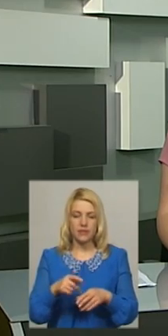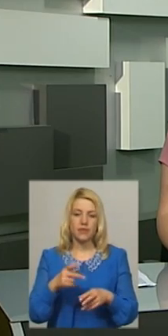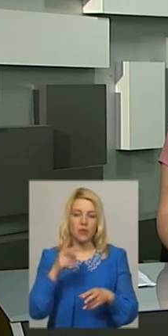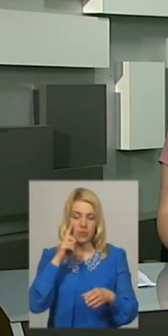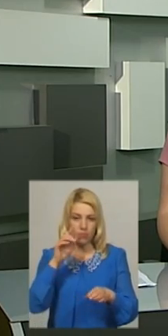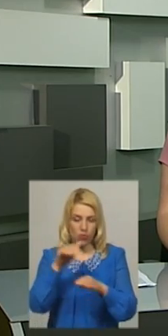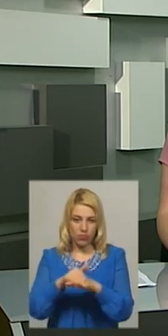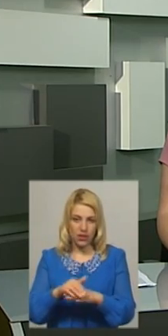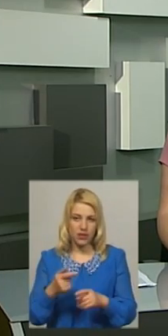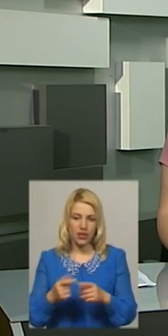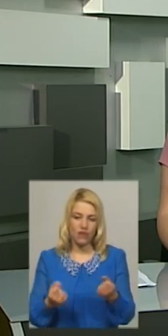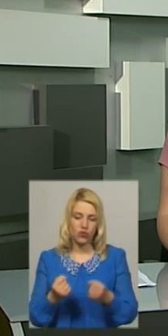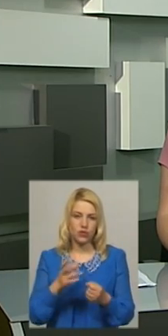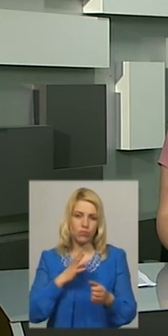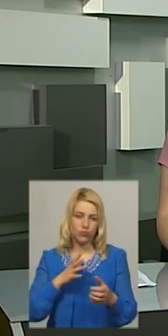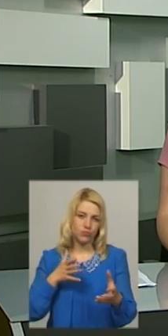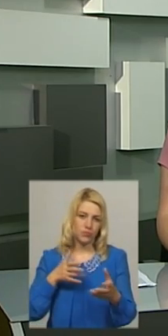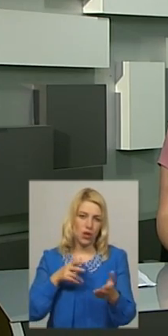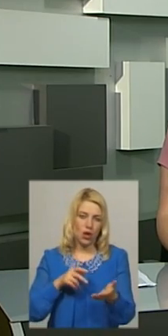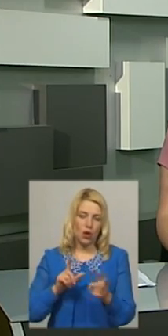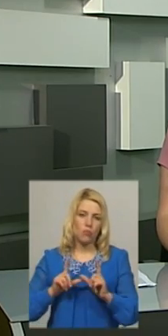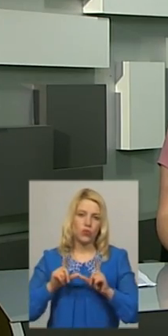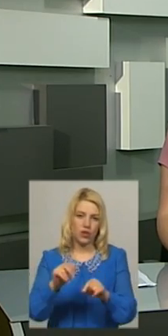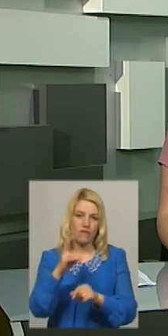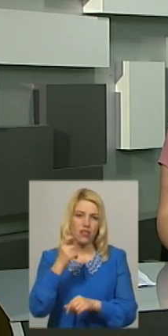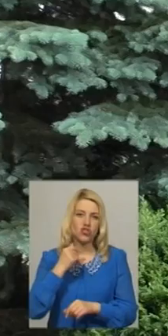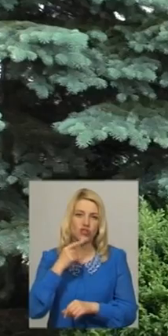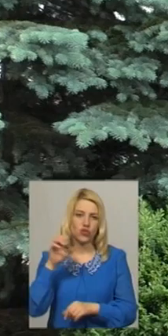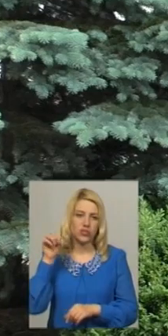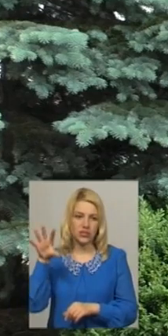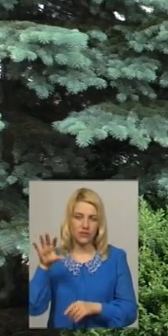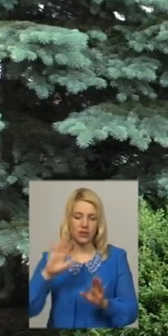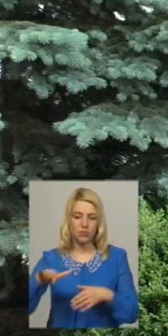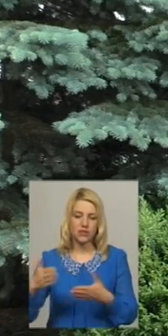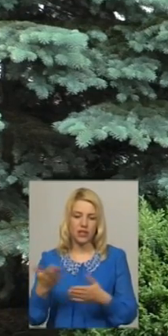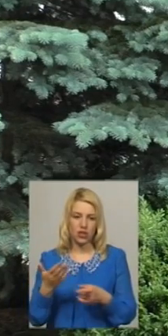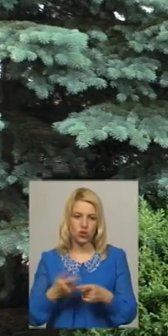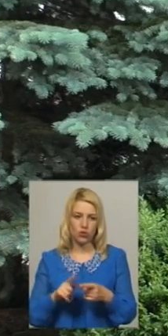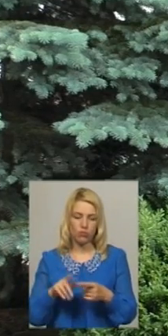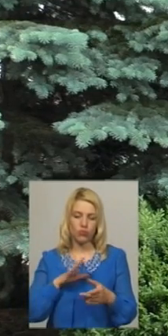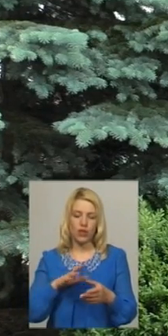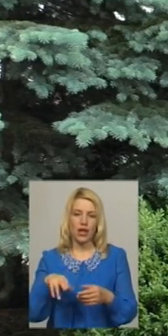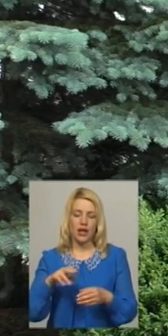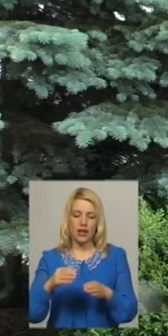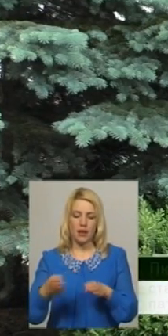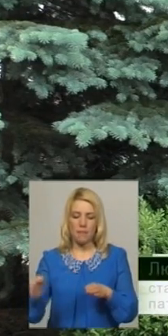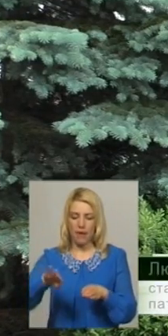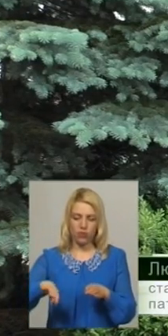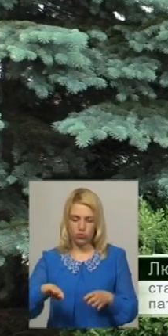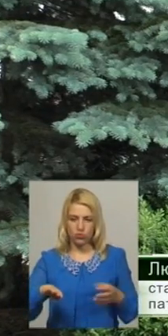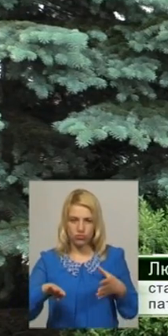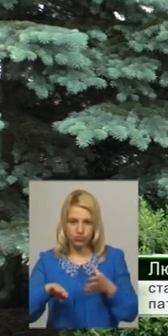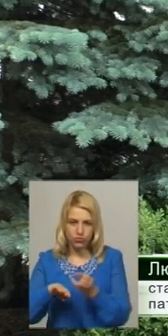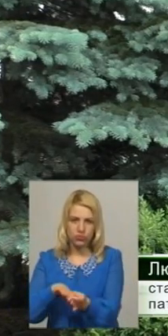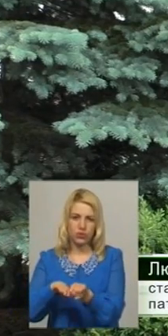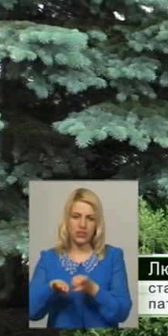проїхав пішохідний перехід на червоне світло, каже Людмила Чернилевська. Після чого допустив наїзд на бордюр та зупинився. Патрульні